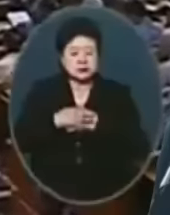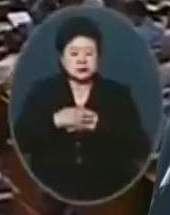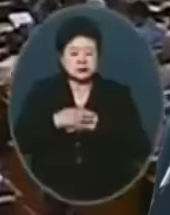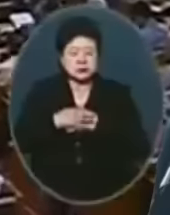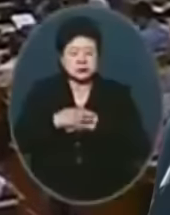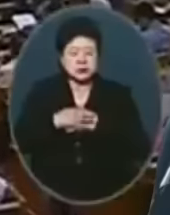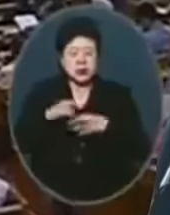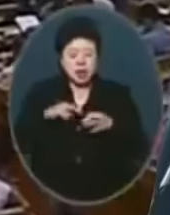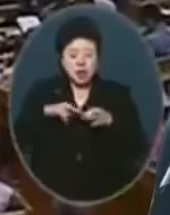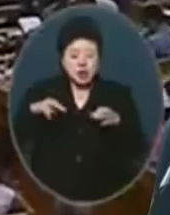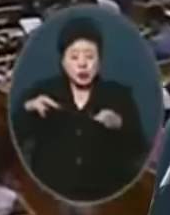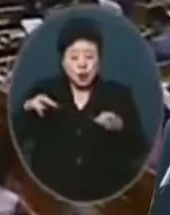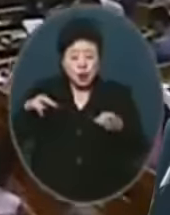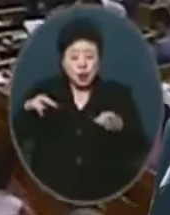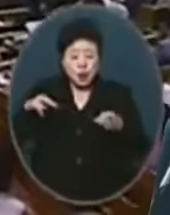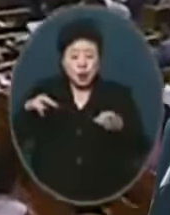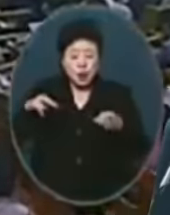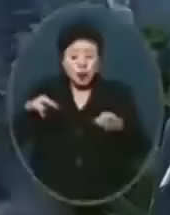여의도